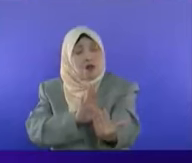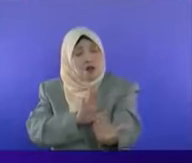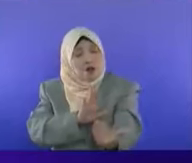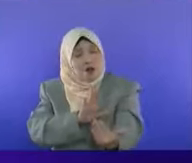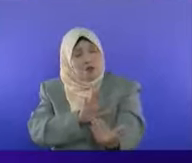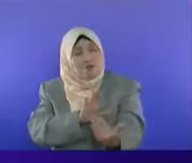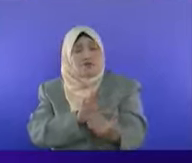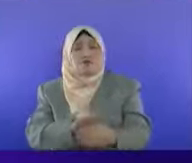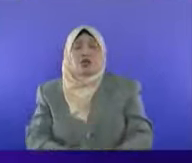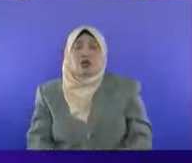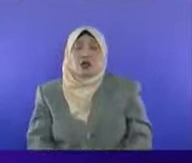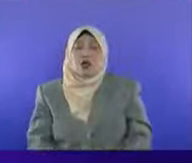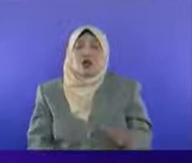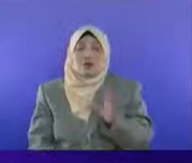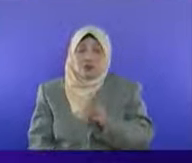يديه